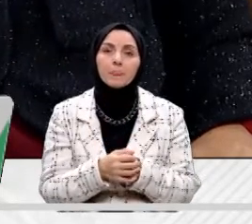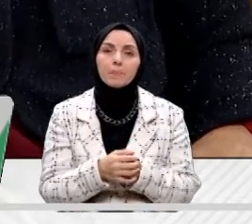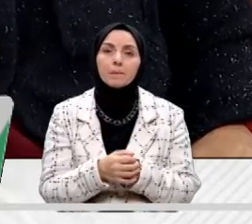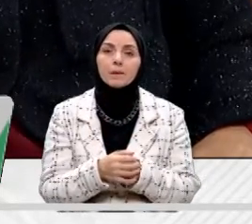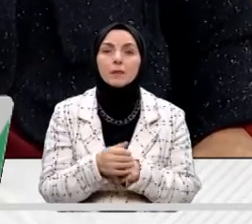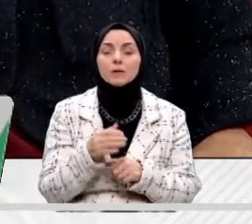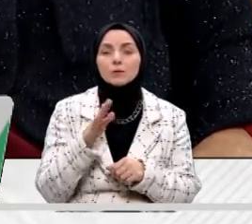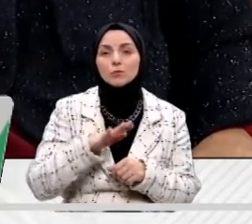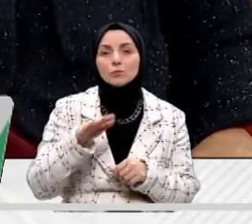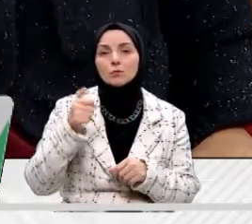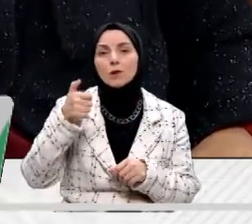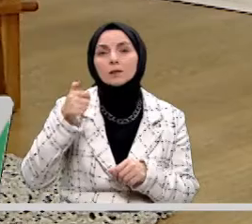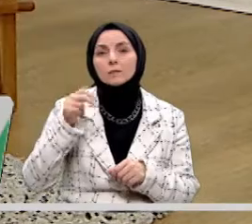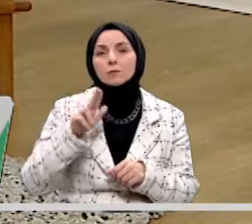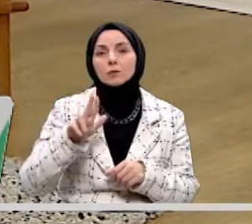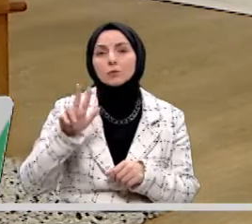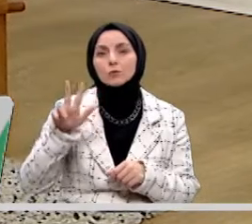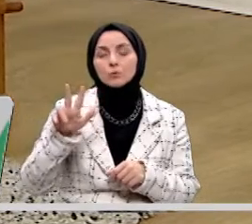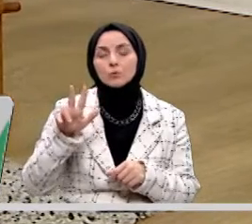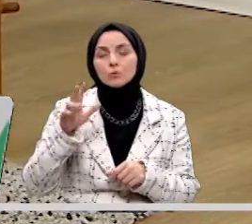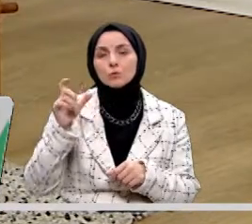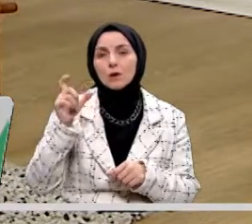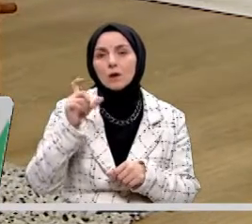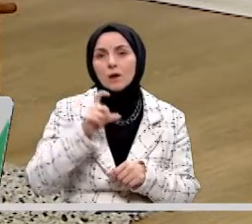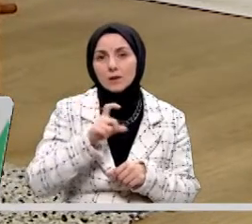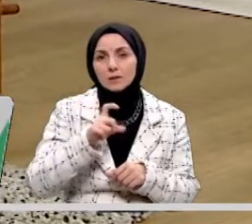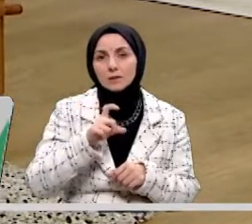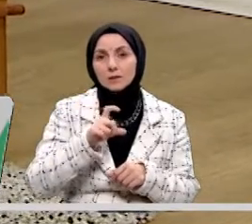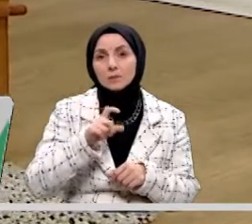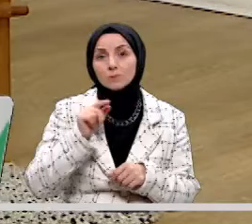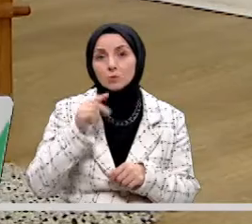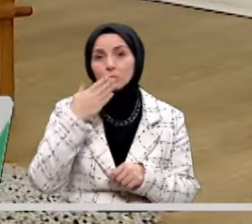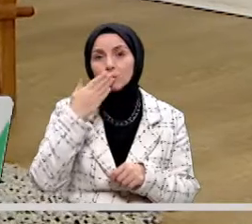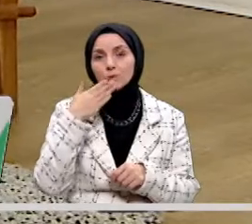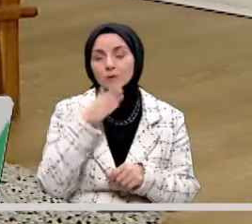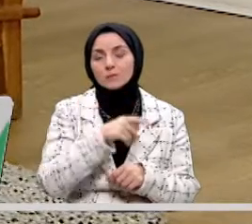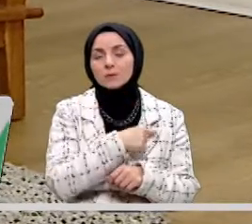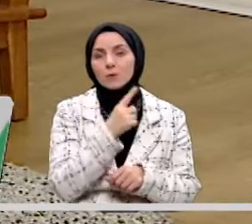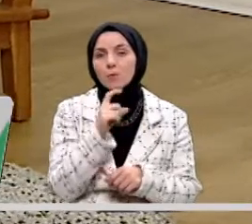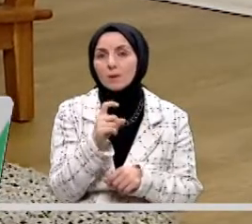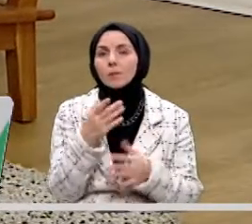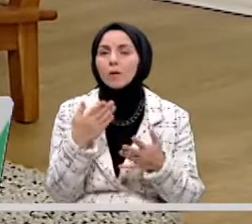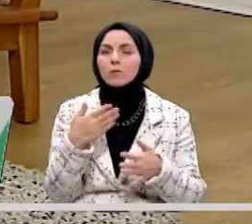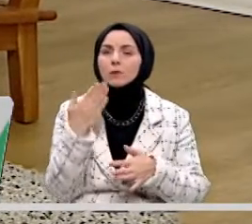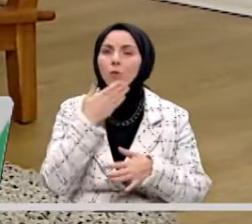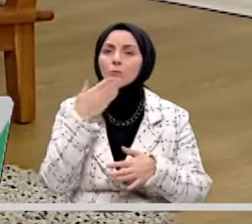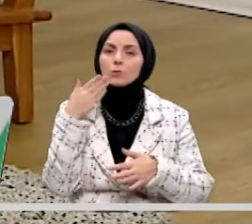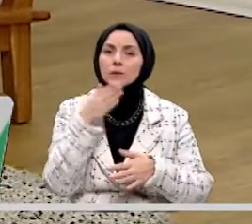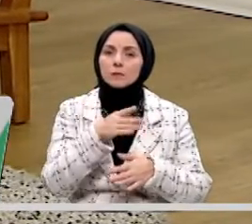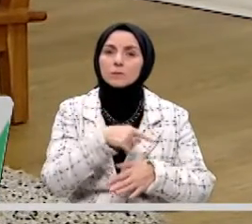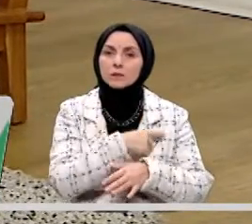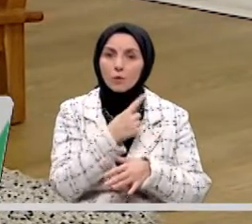63 aylıkmış minyonmuş yok belki kendime gittiğimde Fiziksel anlamda Problem yok o konuda seneye